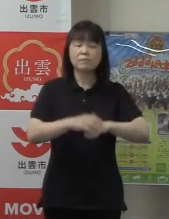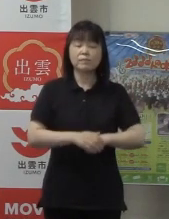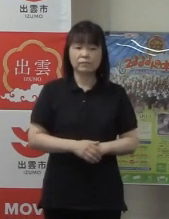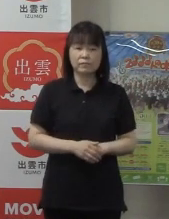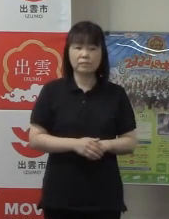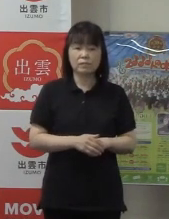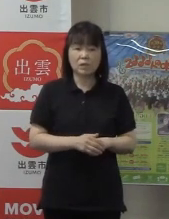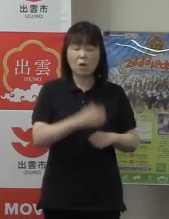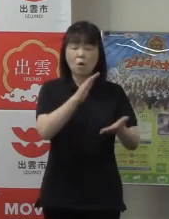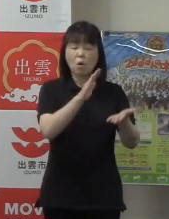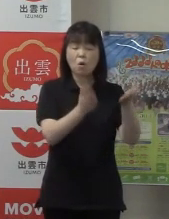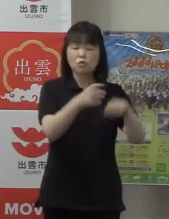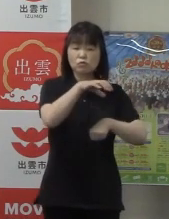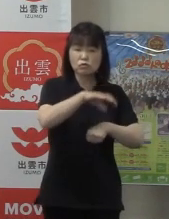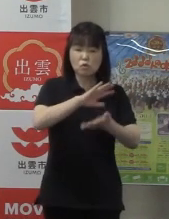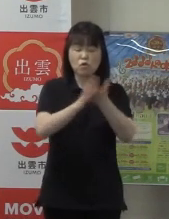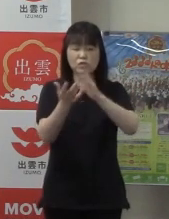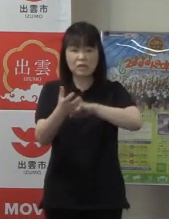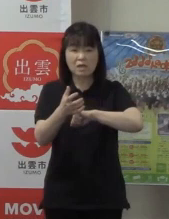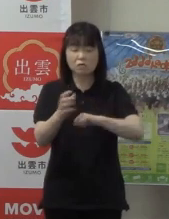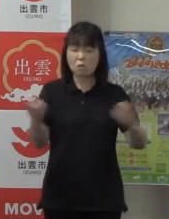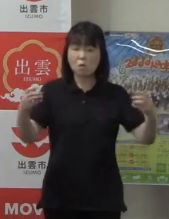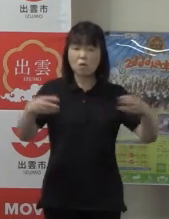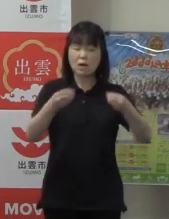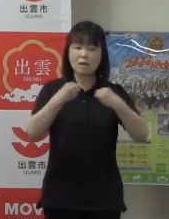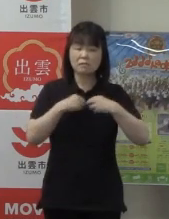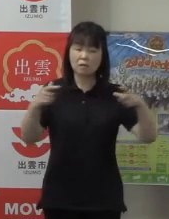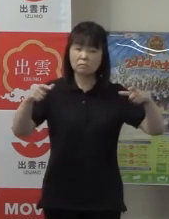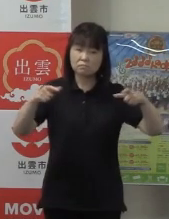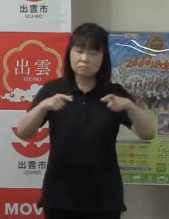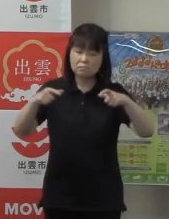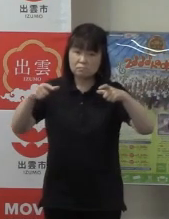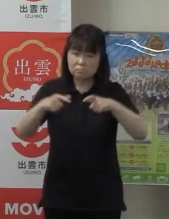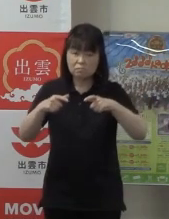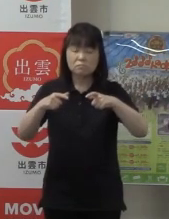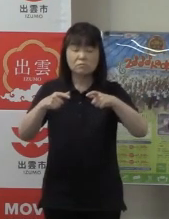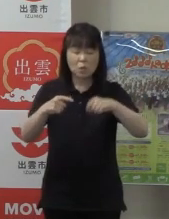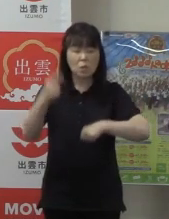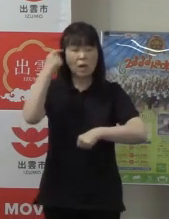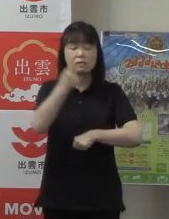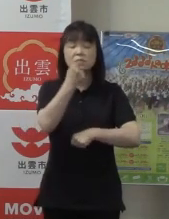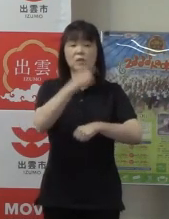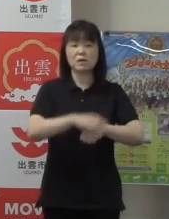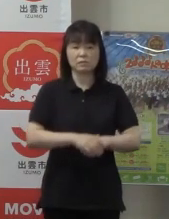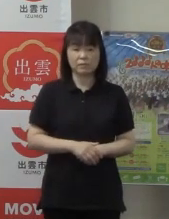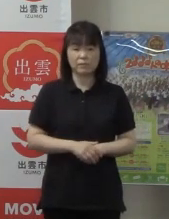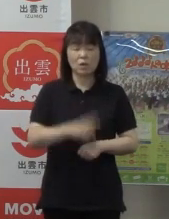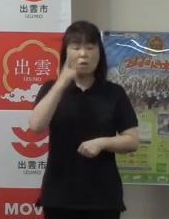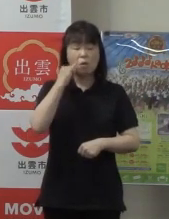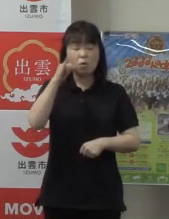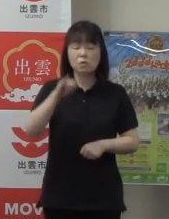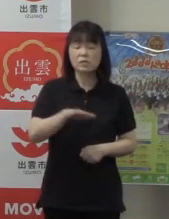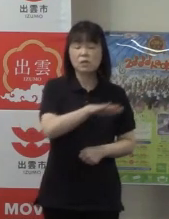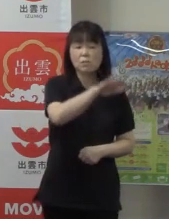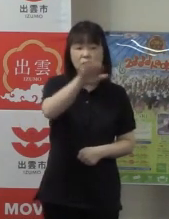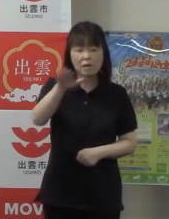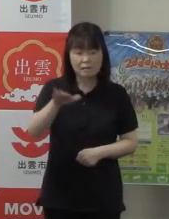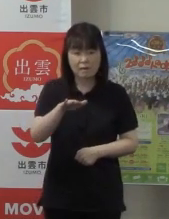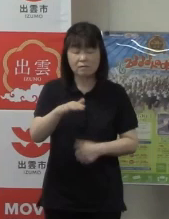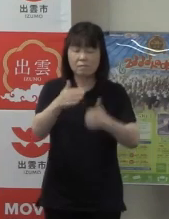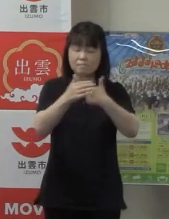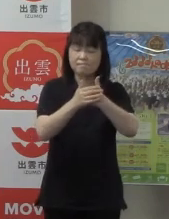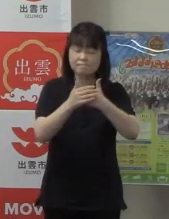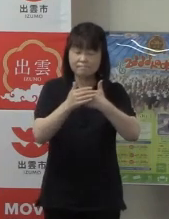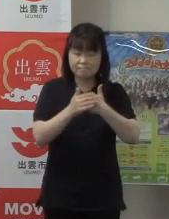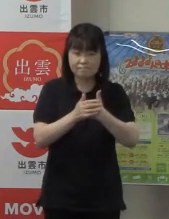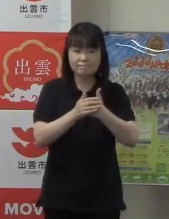幼稚園での感染は減少してきた印象を持っているところであります。この場をお借りいたしまして、ご協力をいただい